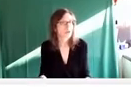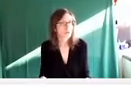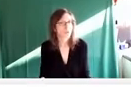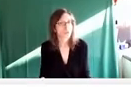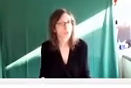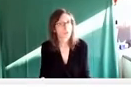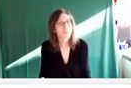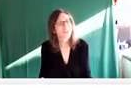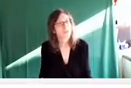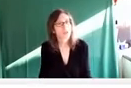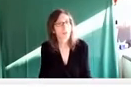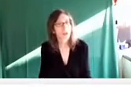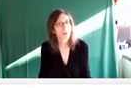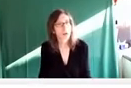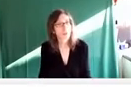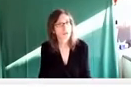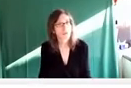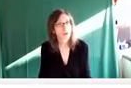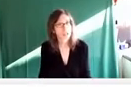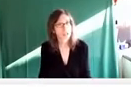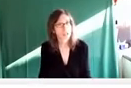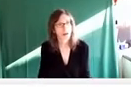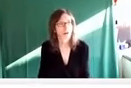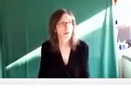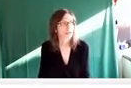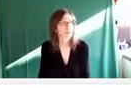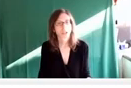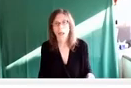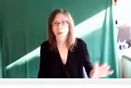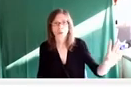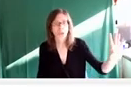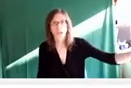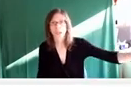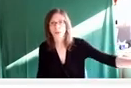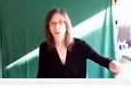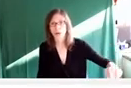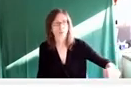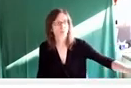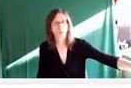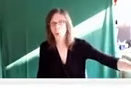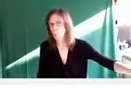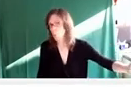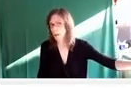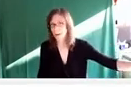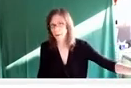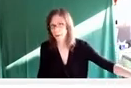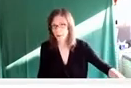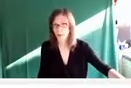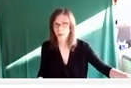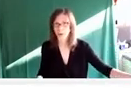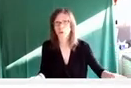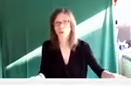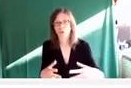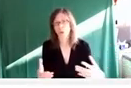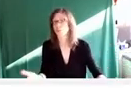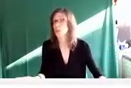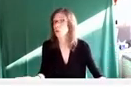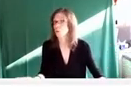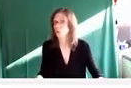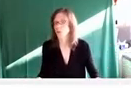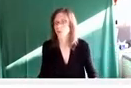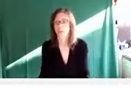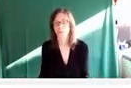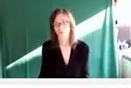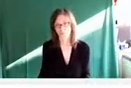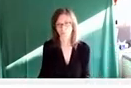USB sur votre bureau, vous ne serez pas tellement plus avancé. À la limite, garder une clé à votre bureau ou ailleurs et toujours faire une mise à